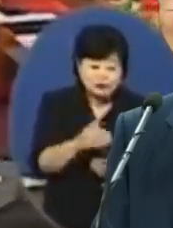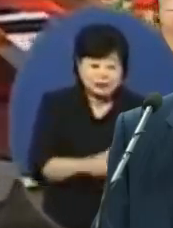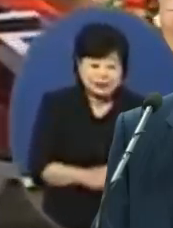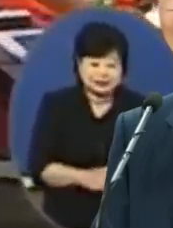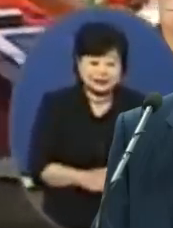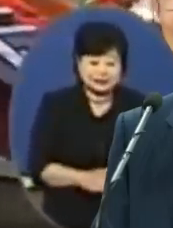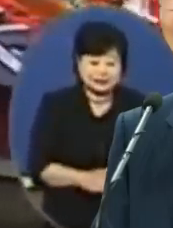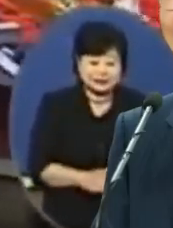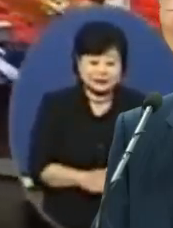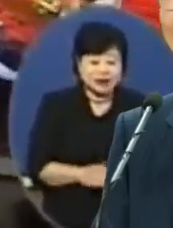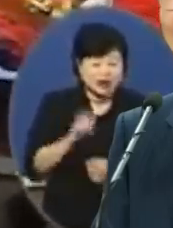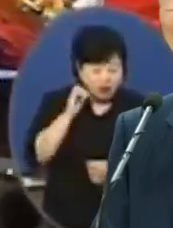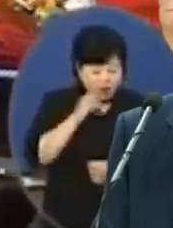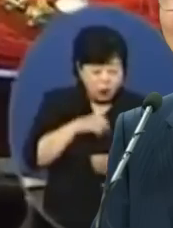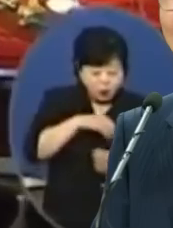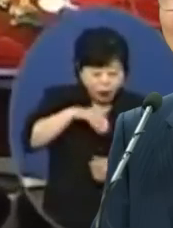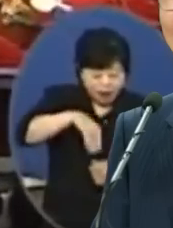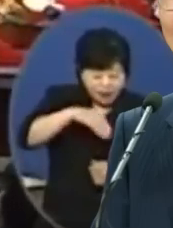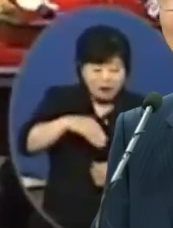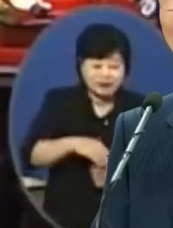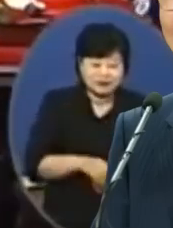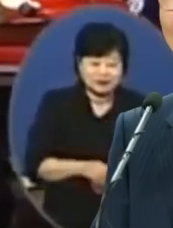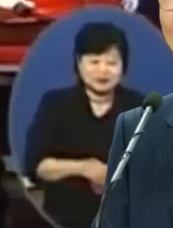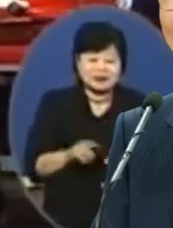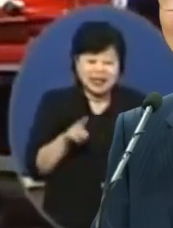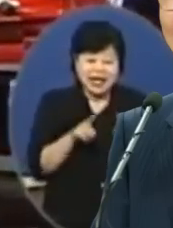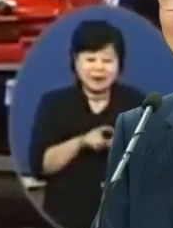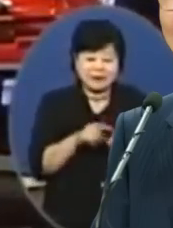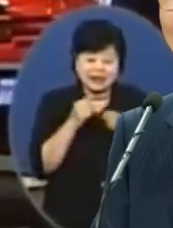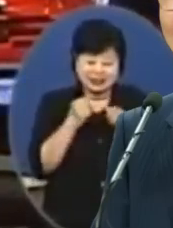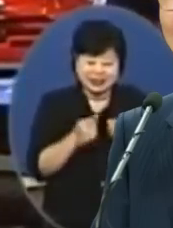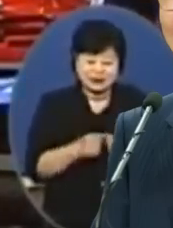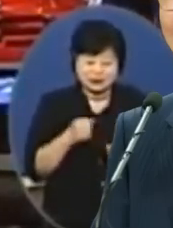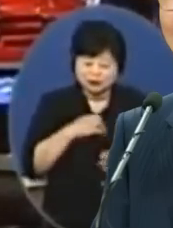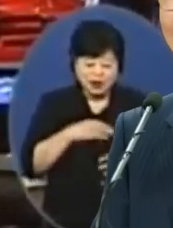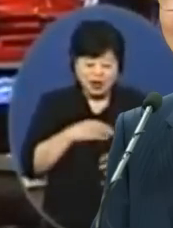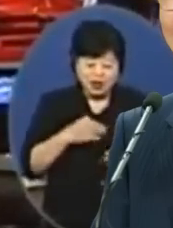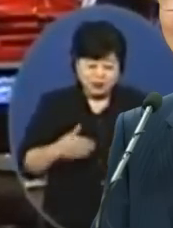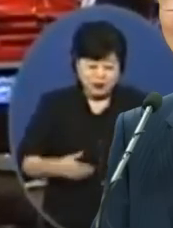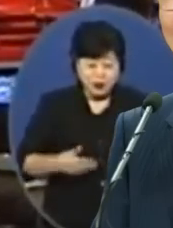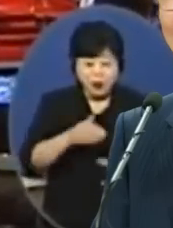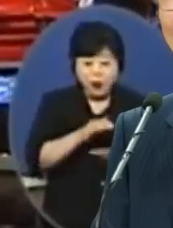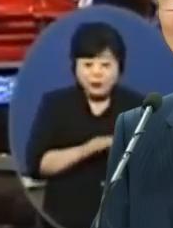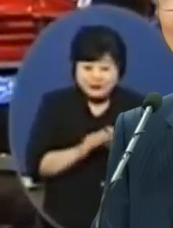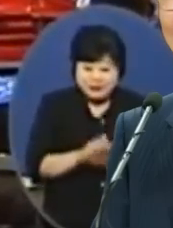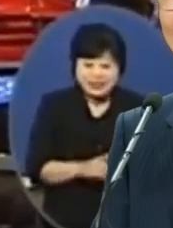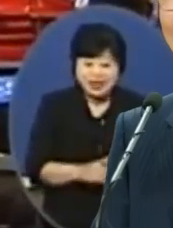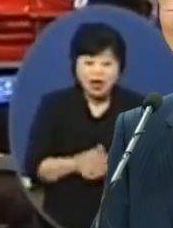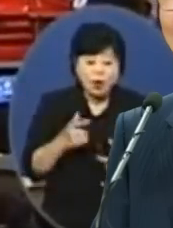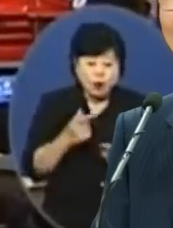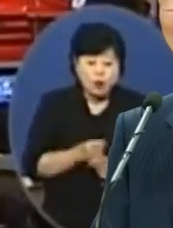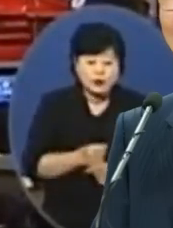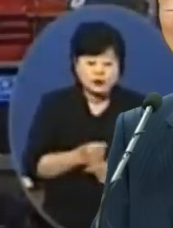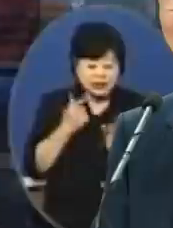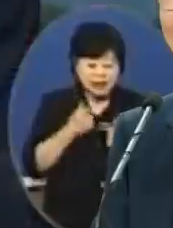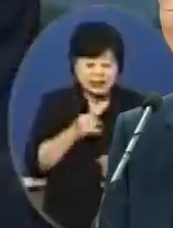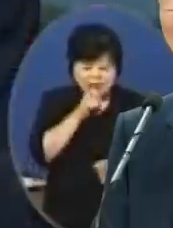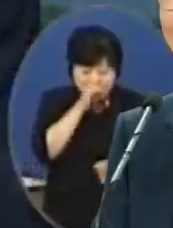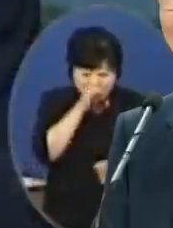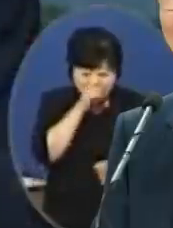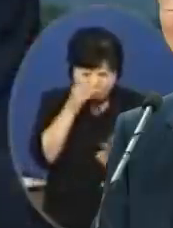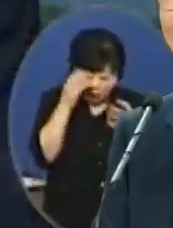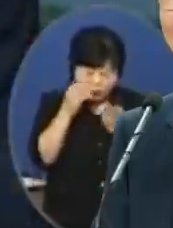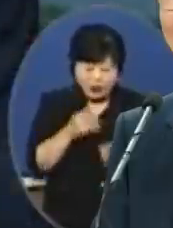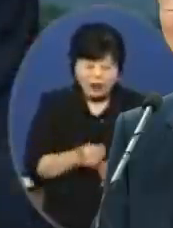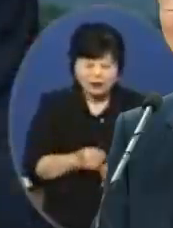것입니다. 어떠한 어려운 환경에도 여러분과 같이 계심으로 두려워할 필요가 없습니다. 원수는 항상 있고